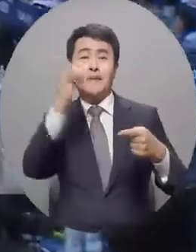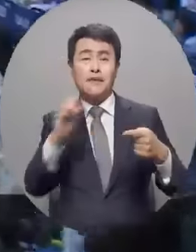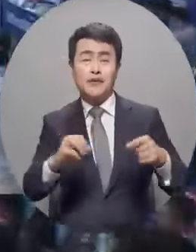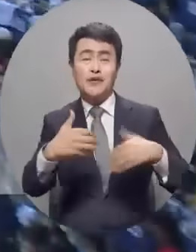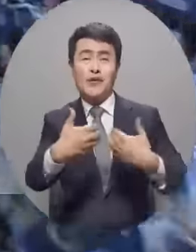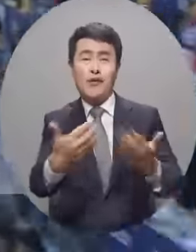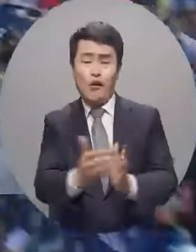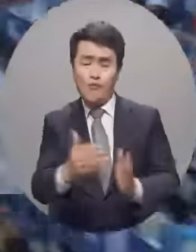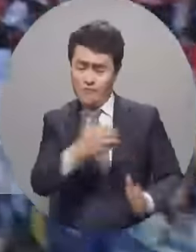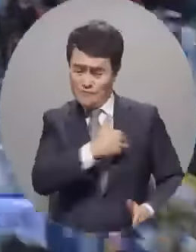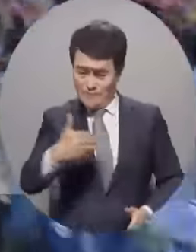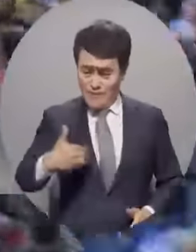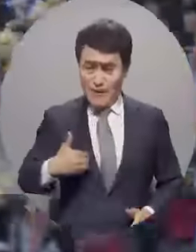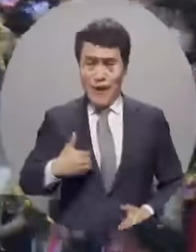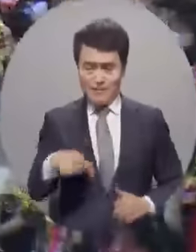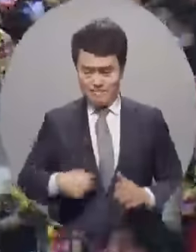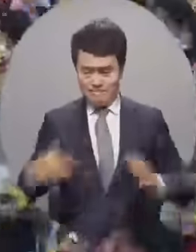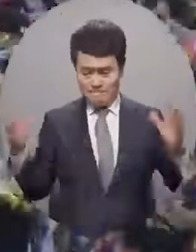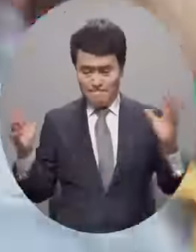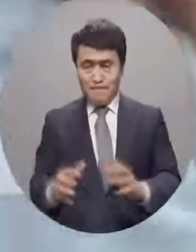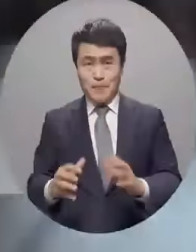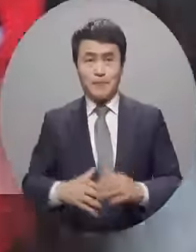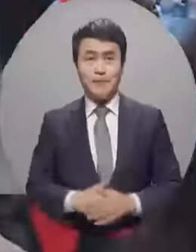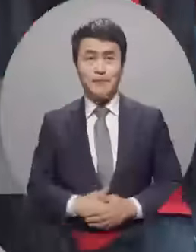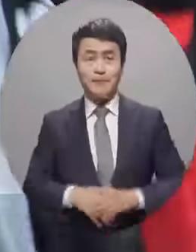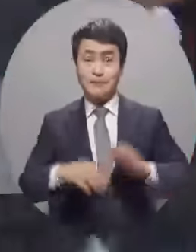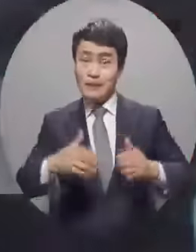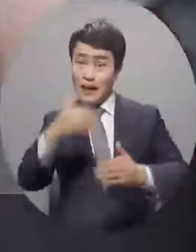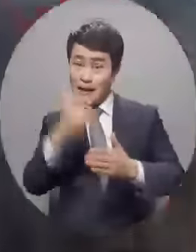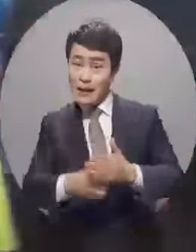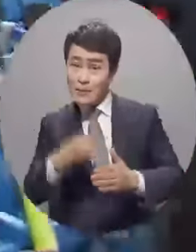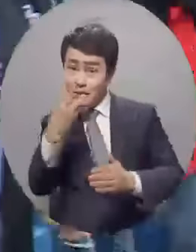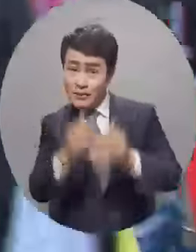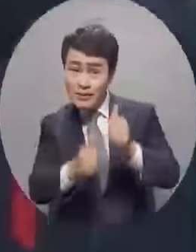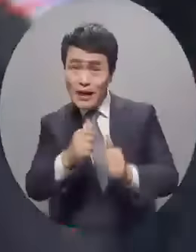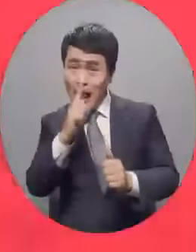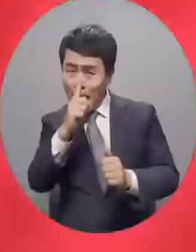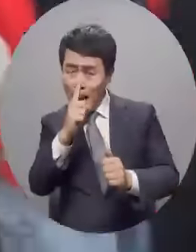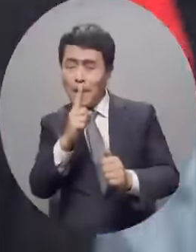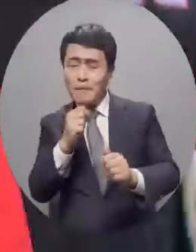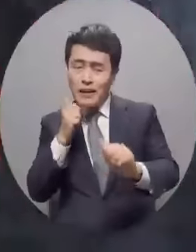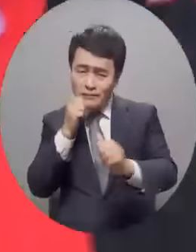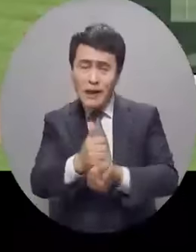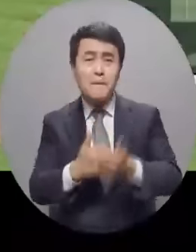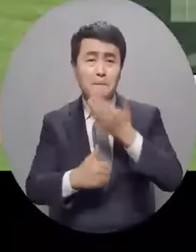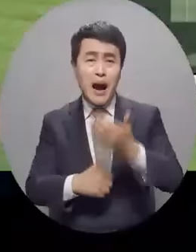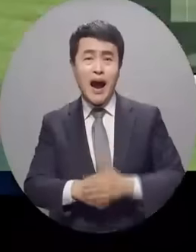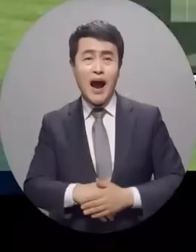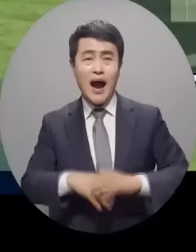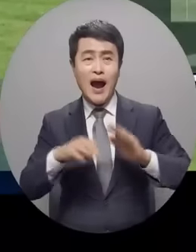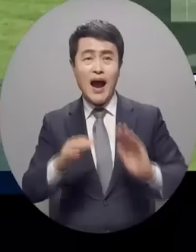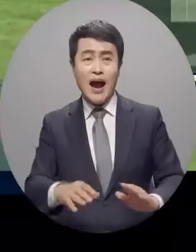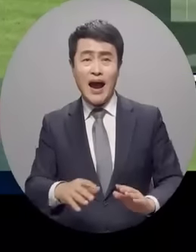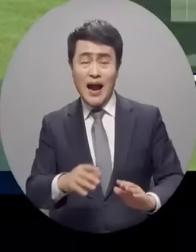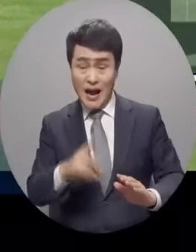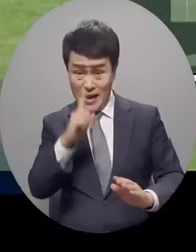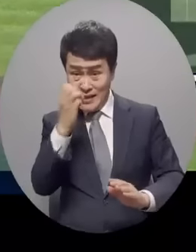있는 자신감으로 똘똘 뭉쳤습니다. 남은 3경기 중 한 번만 이기면 됩니다. 3승했다 생각하지